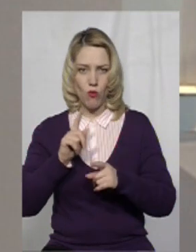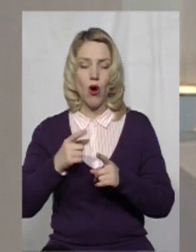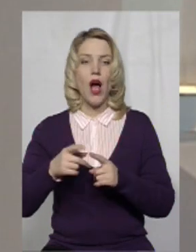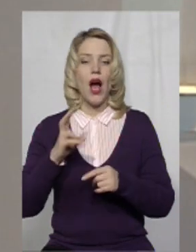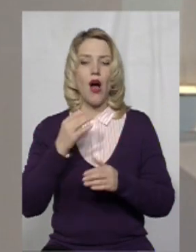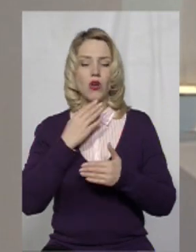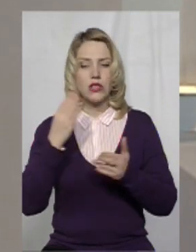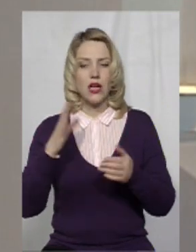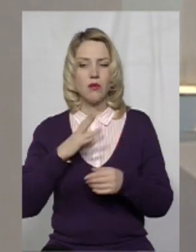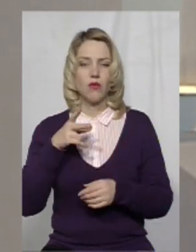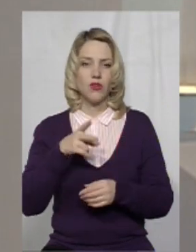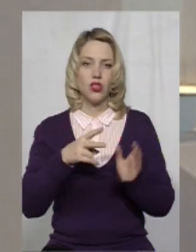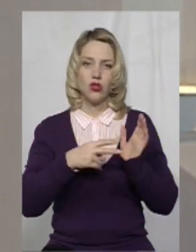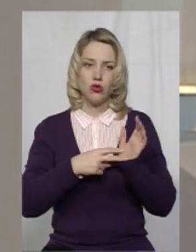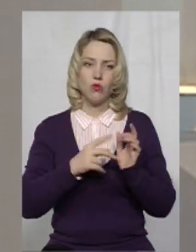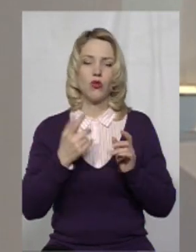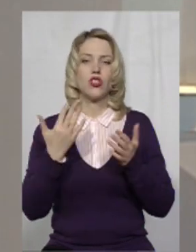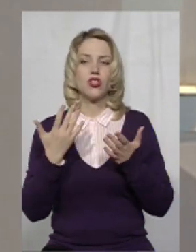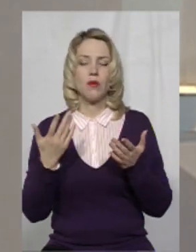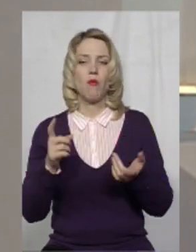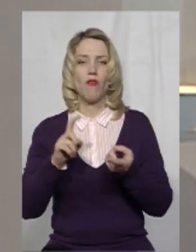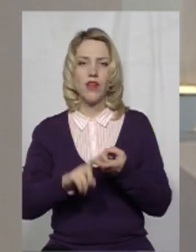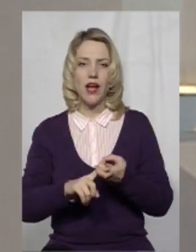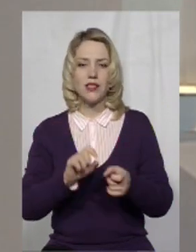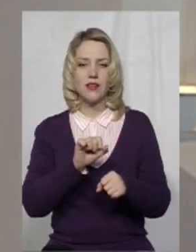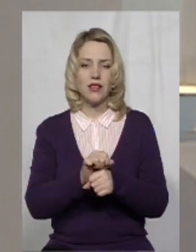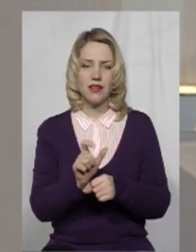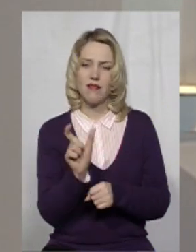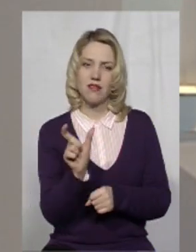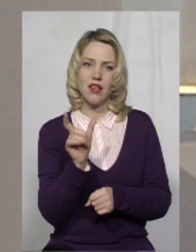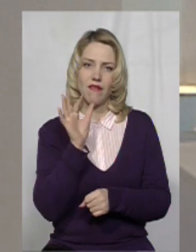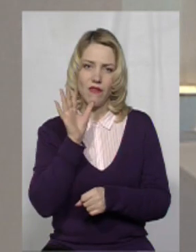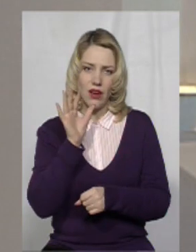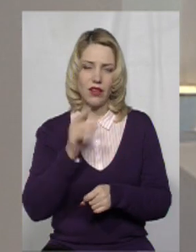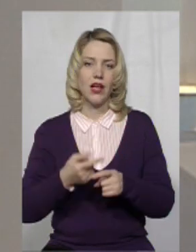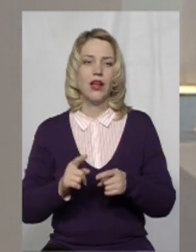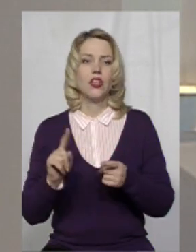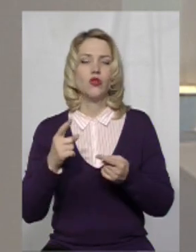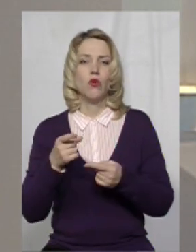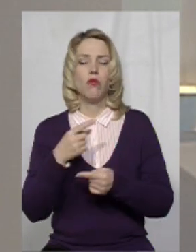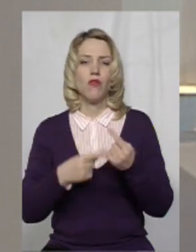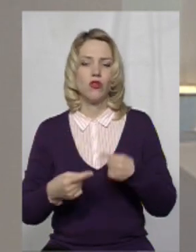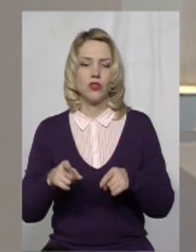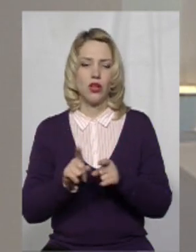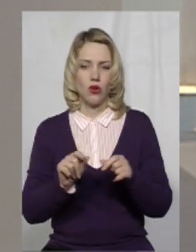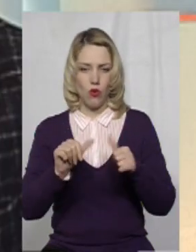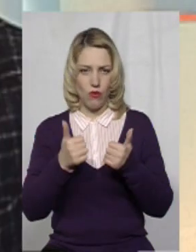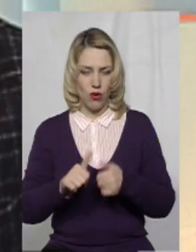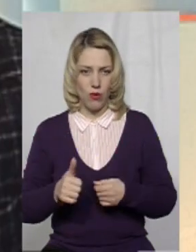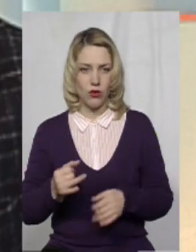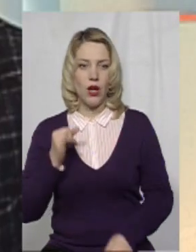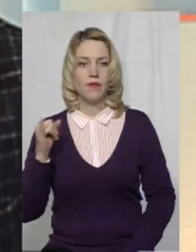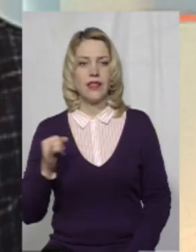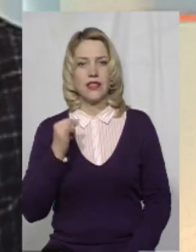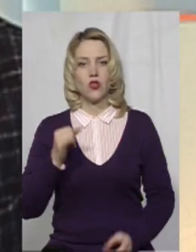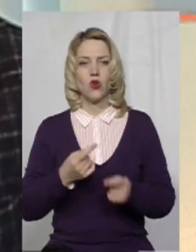був пов'язаний такий інтервал і чому саме тепер вирішили повернутися до такого формату? Ви знаєте, історія